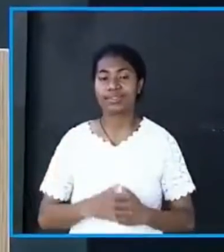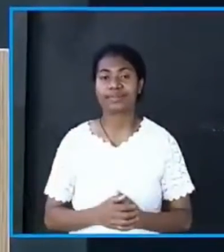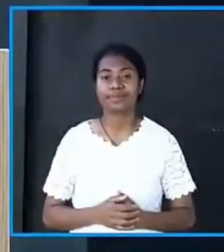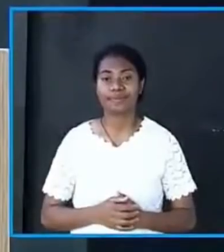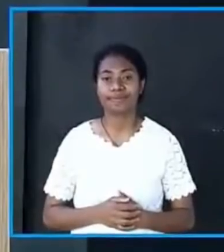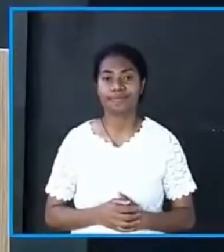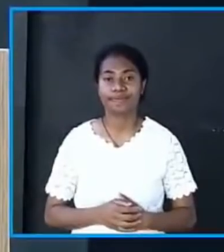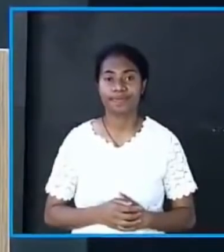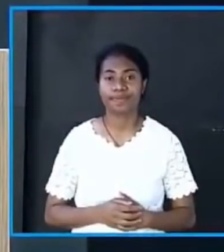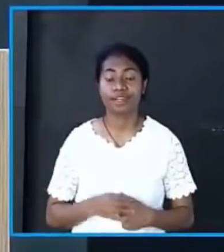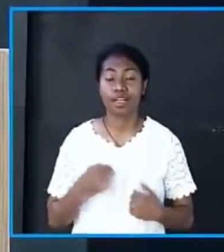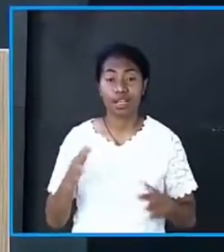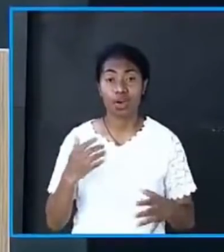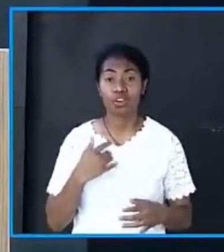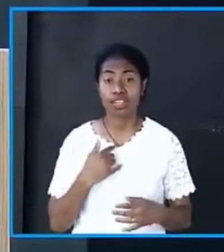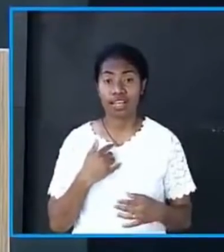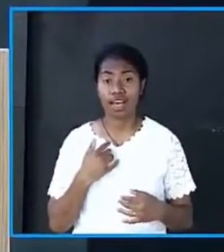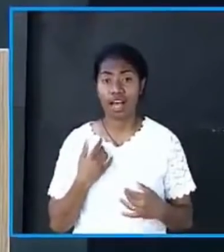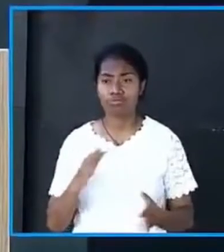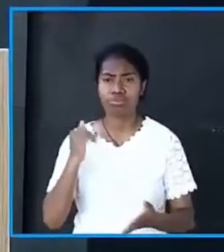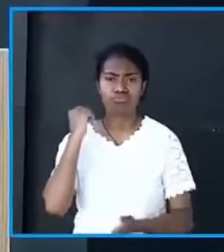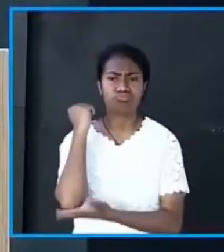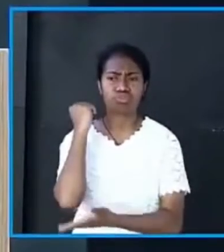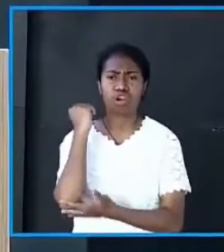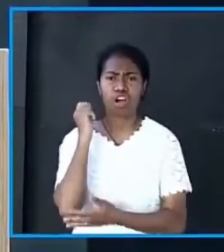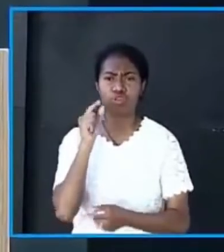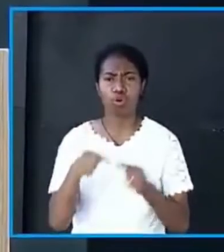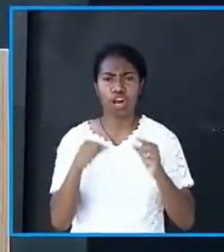Hai terus saya habis dijahati